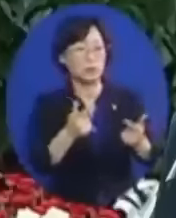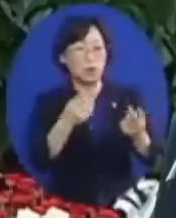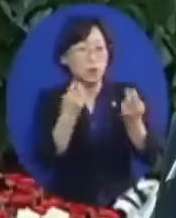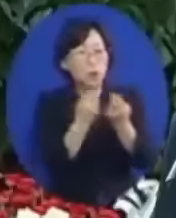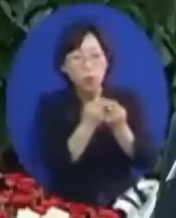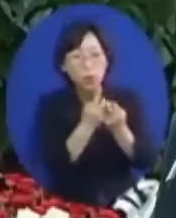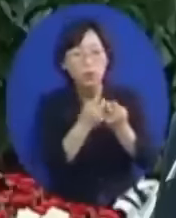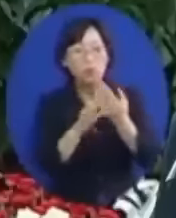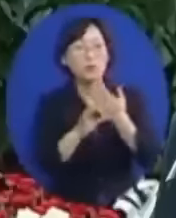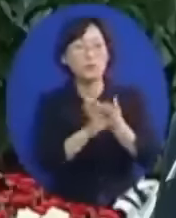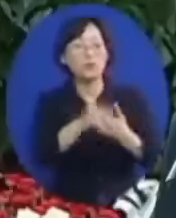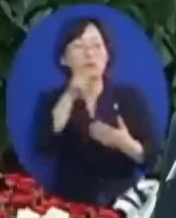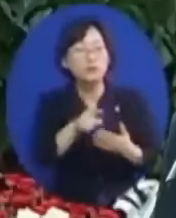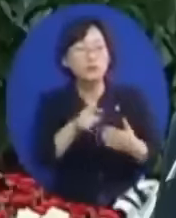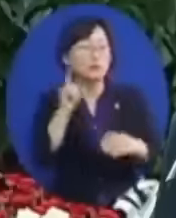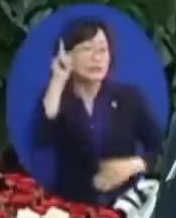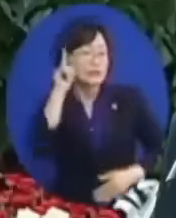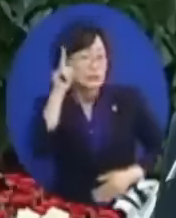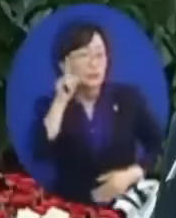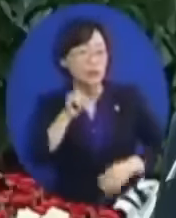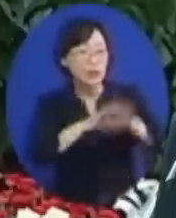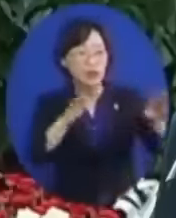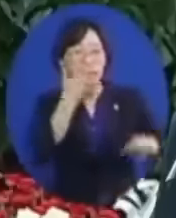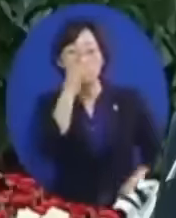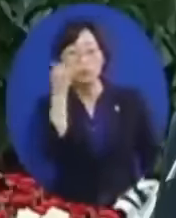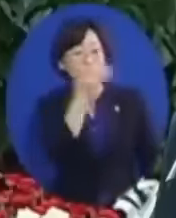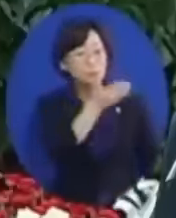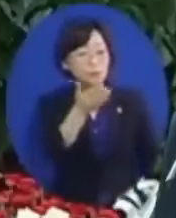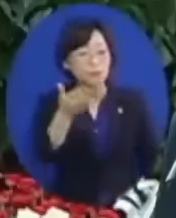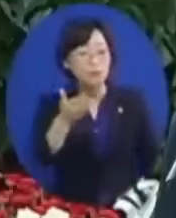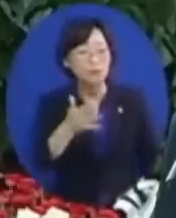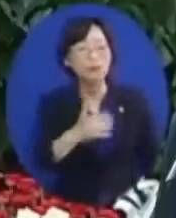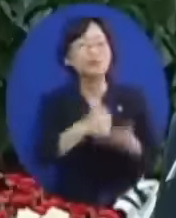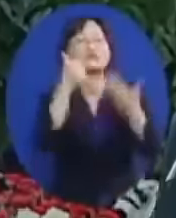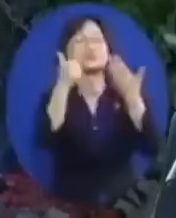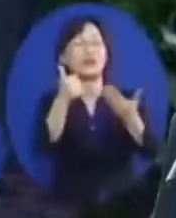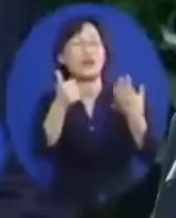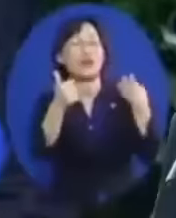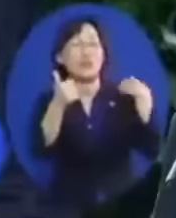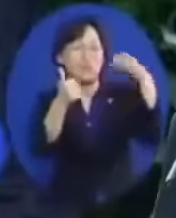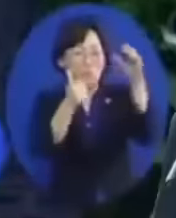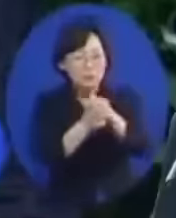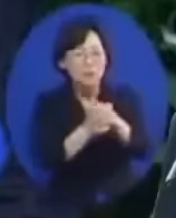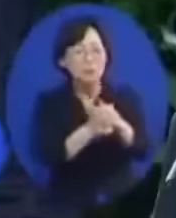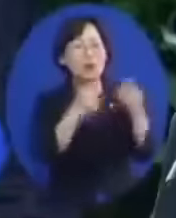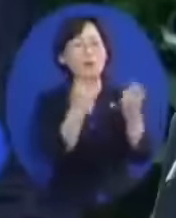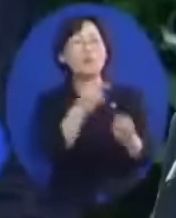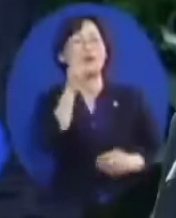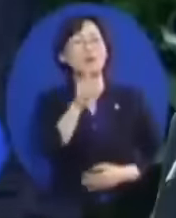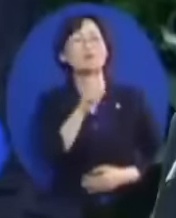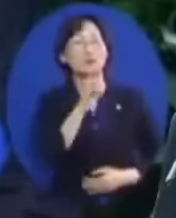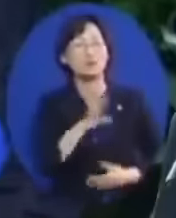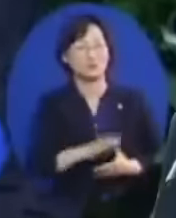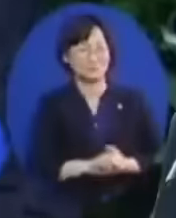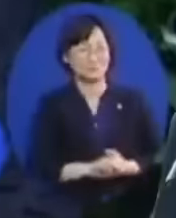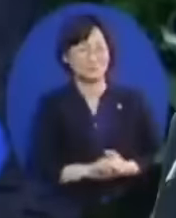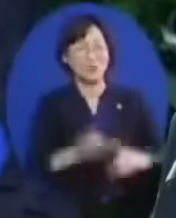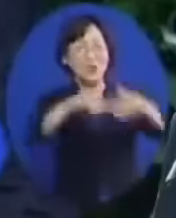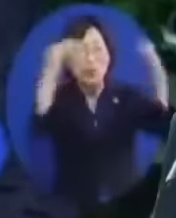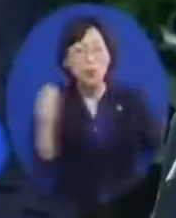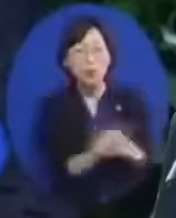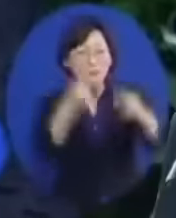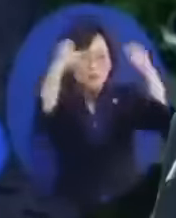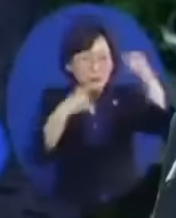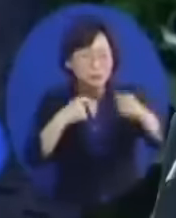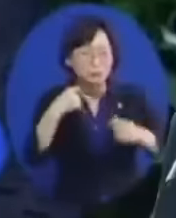어떻게 해야 이 스트레스를 벗어버릴 수가 있는 것입니까? 주님께 와서 짐을 맡기는 도리밖에 없는 것입니다. 모든